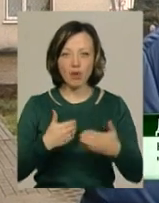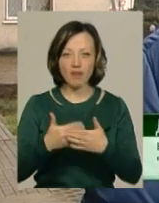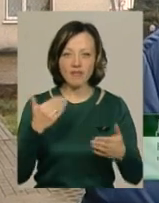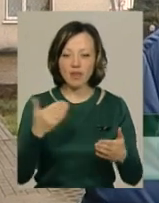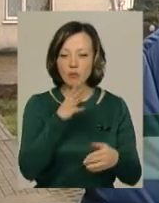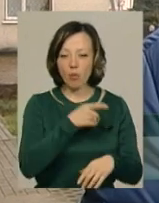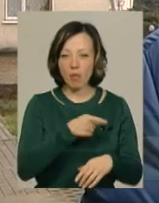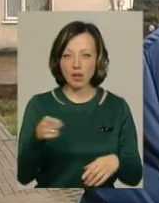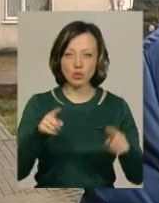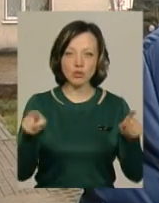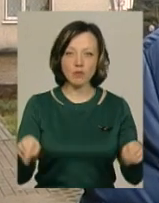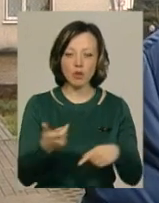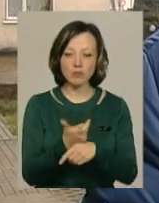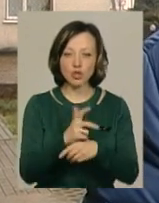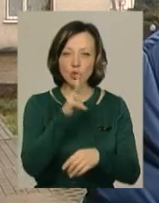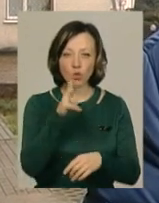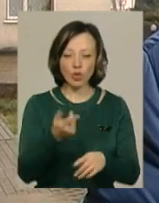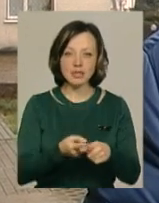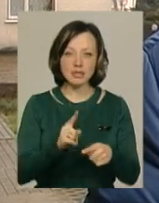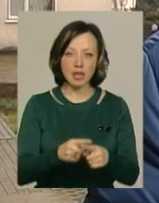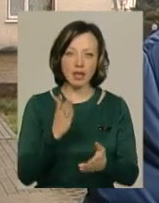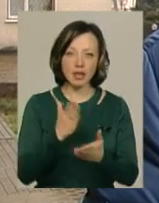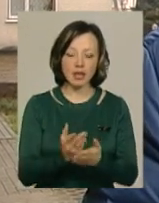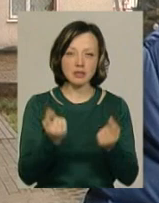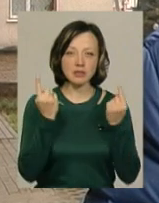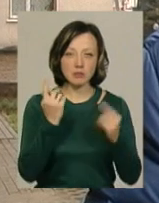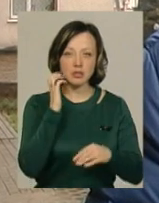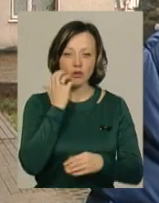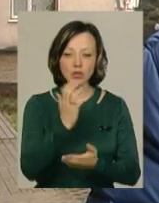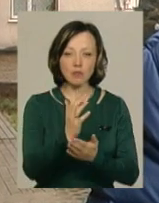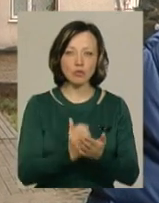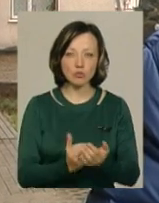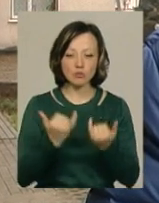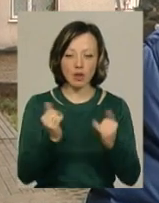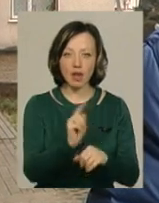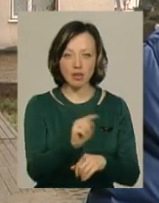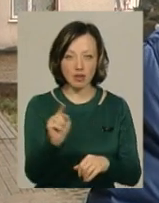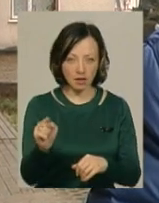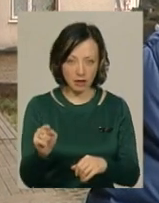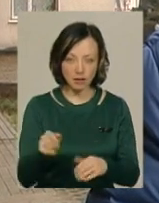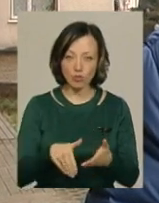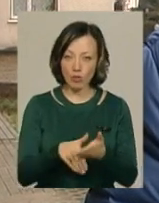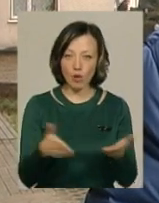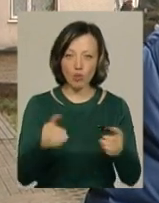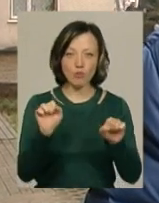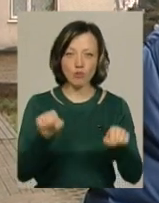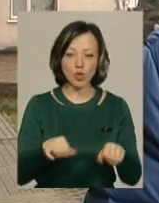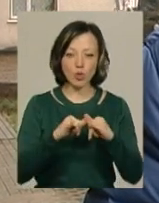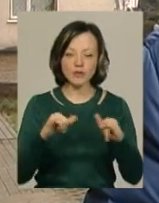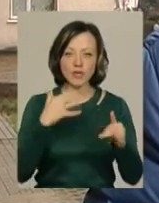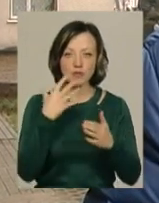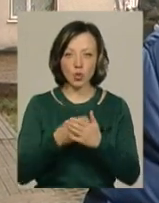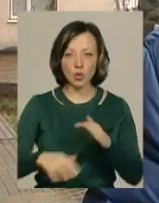умовно кажучи, вже більше 3 років. Тому що це є дуже значним, серйозним ресурсом для них, за допомогою якого вони зможуть розвивати